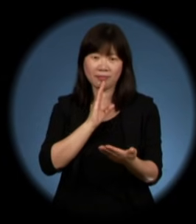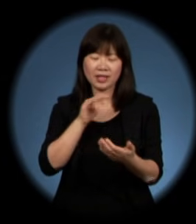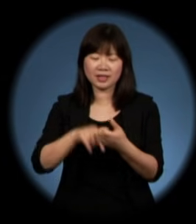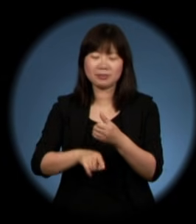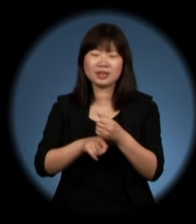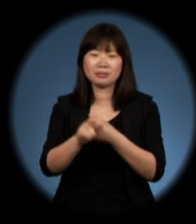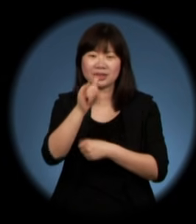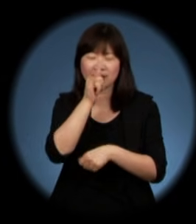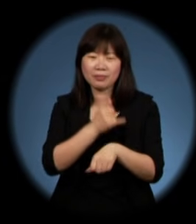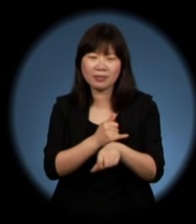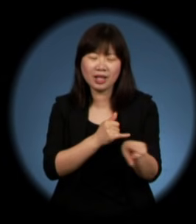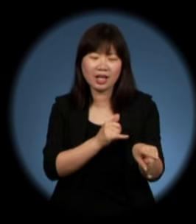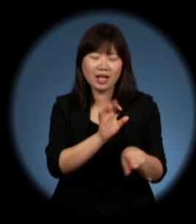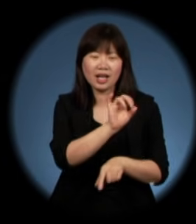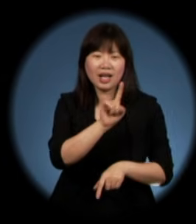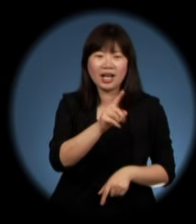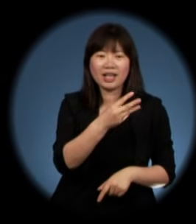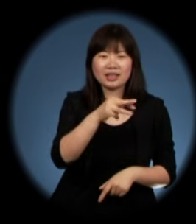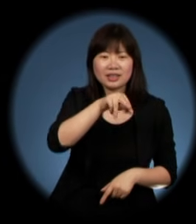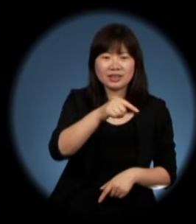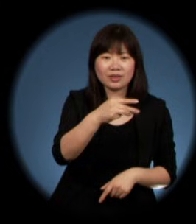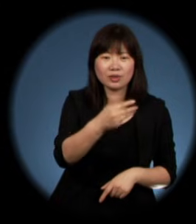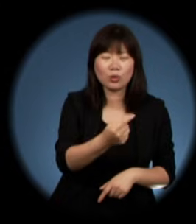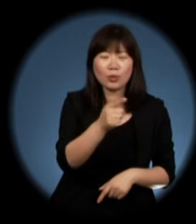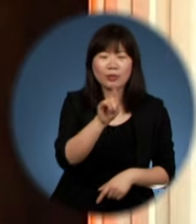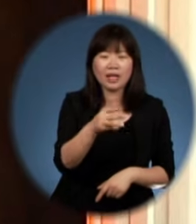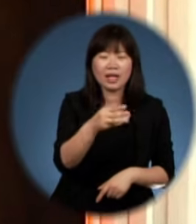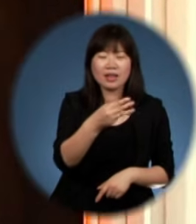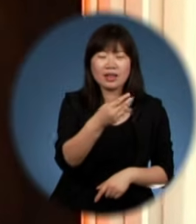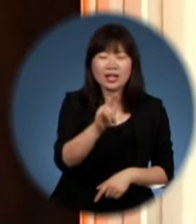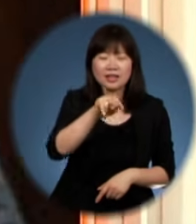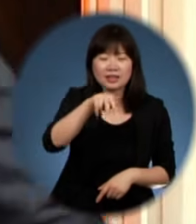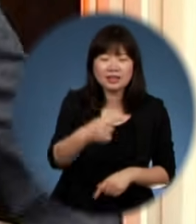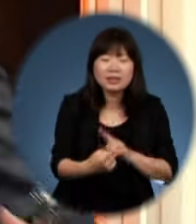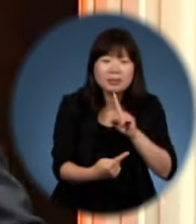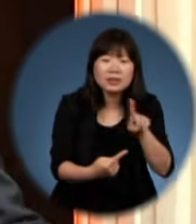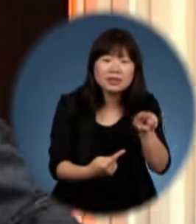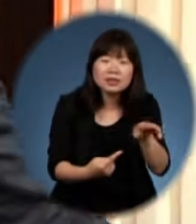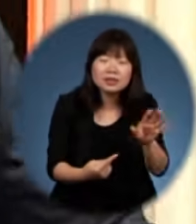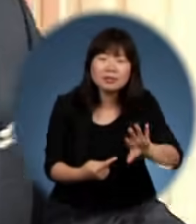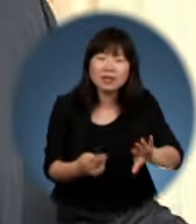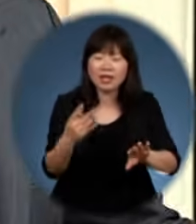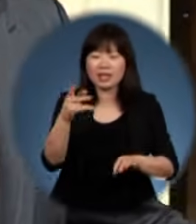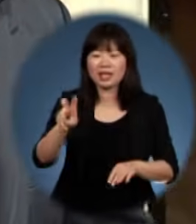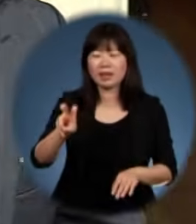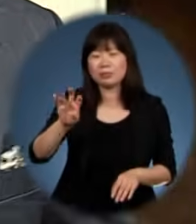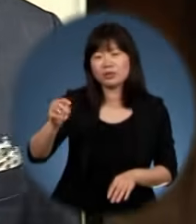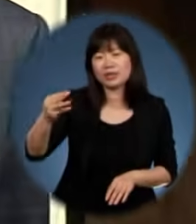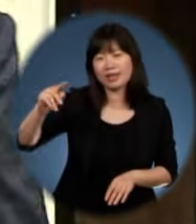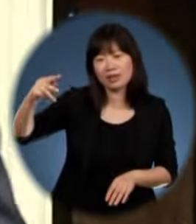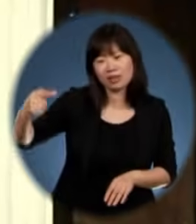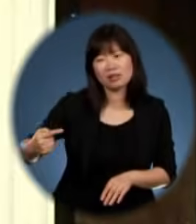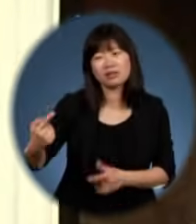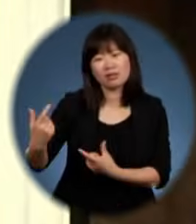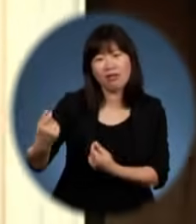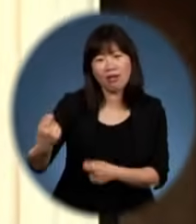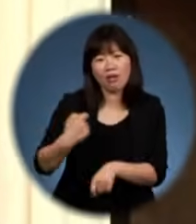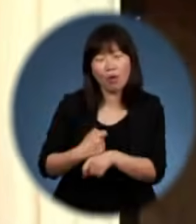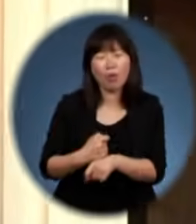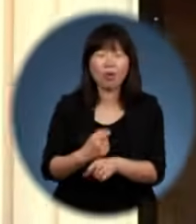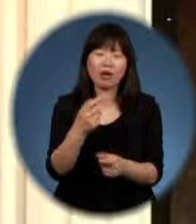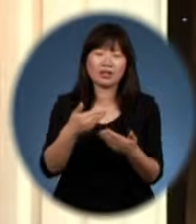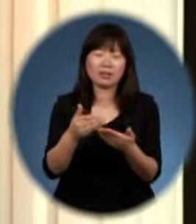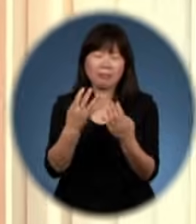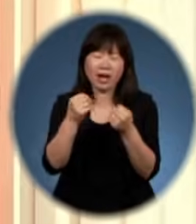사실은 이 사람이 아리스토 텔레스 기도하지만 램버트 이 자신이 기도합니다 부자가 됐어요 렘브란트가 뭐 그림을 많이 받았어 근데 부자가